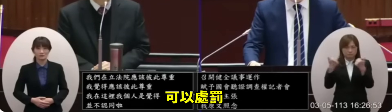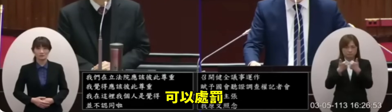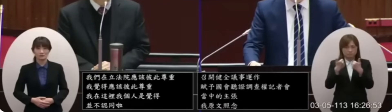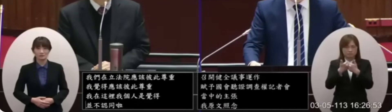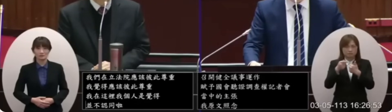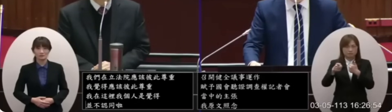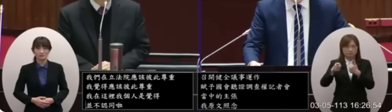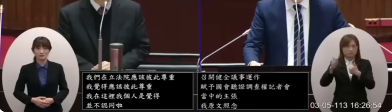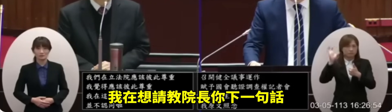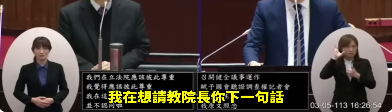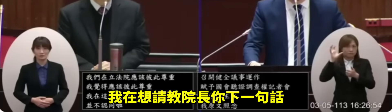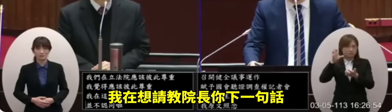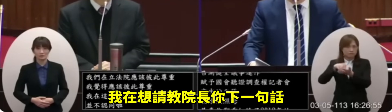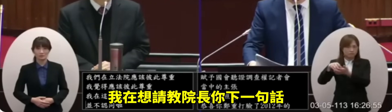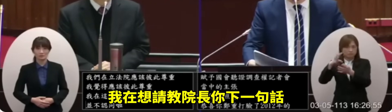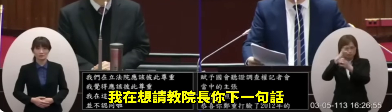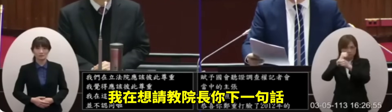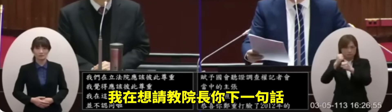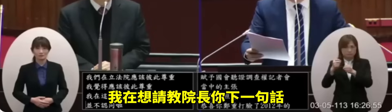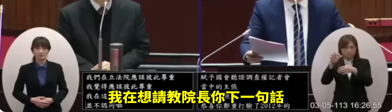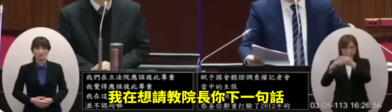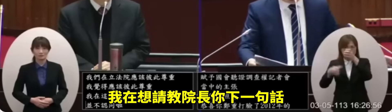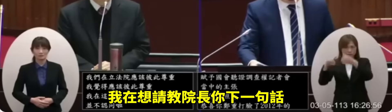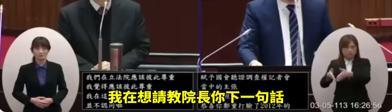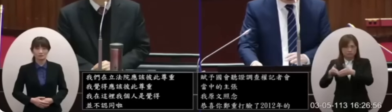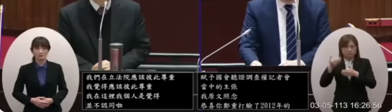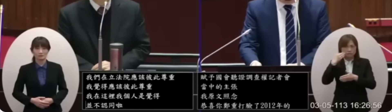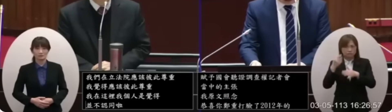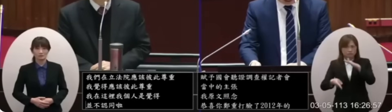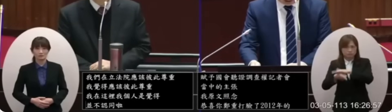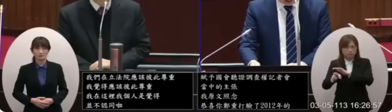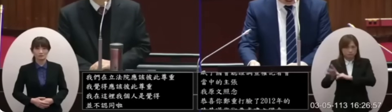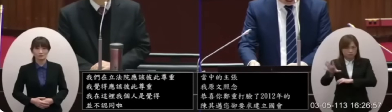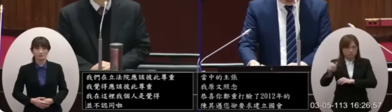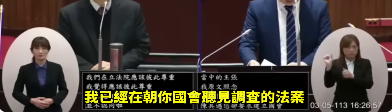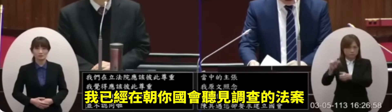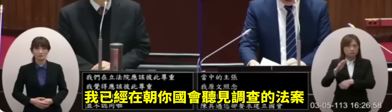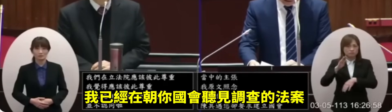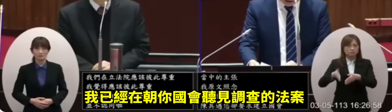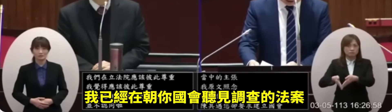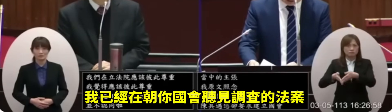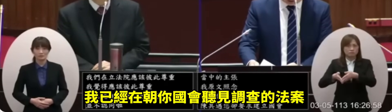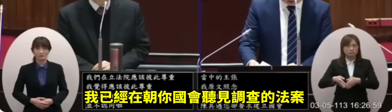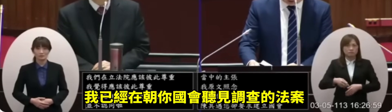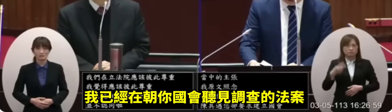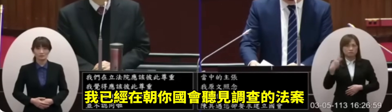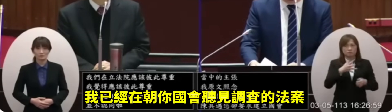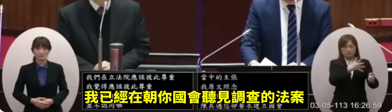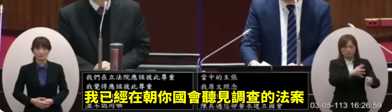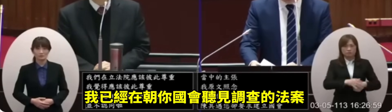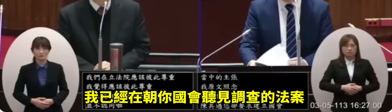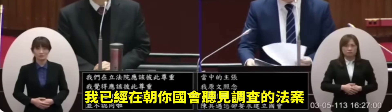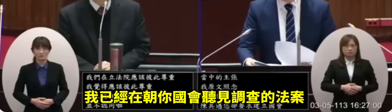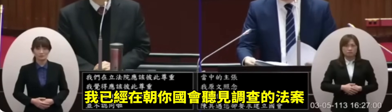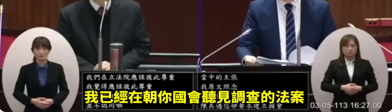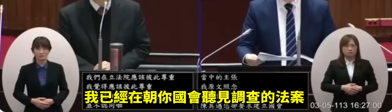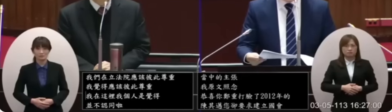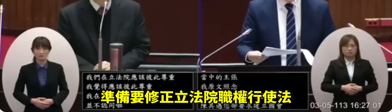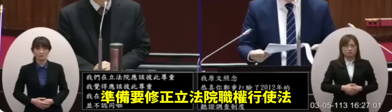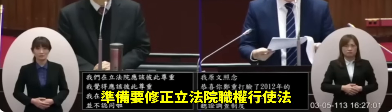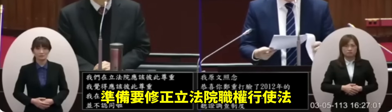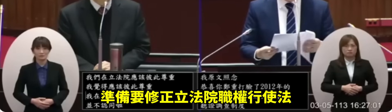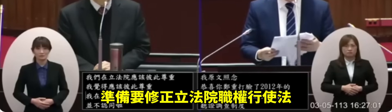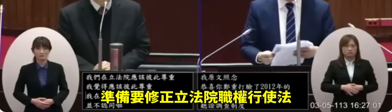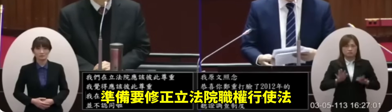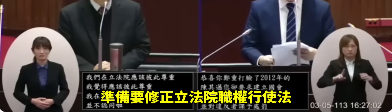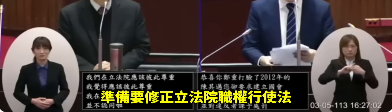处罚。我再想请教院长您下一句话。我已经在草拟国会听证调查的法案，